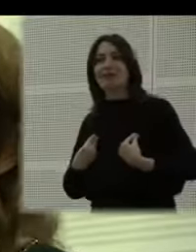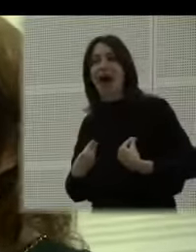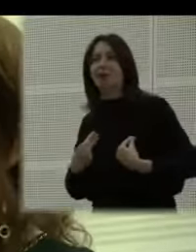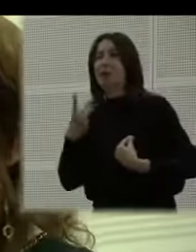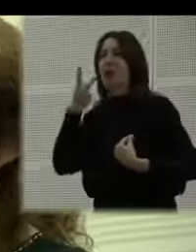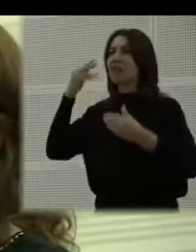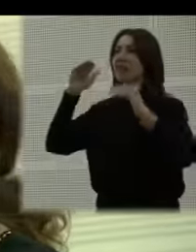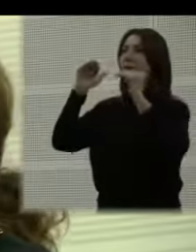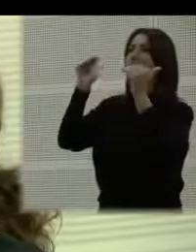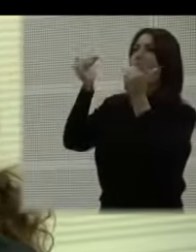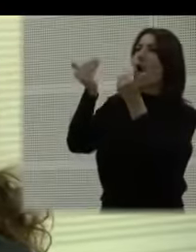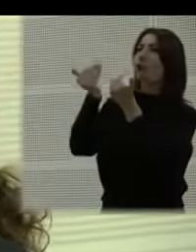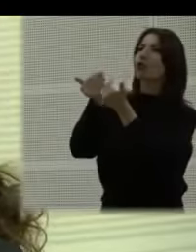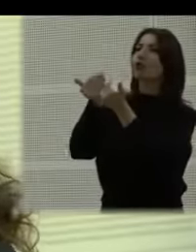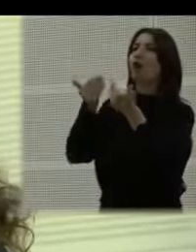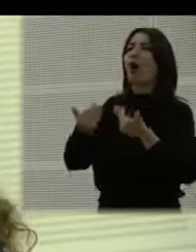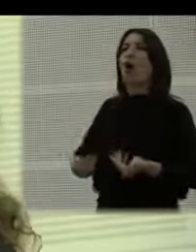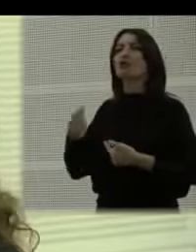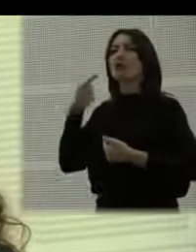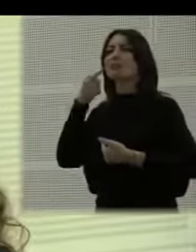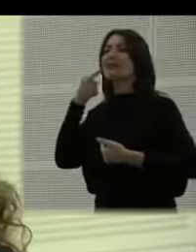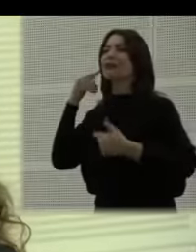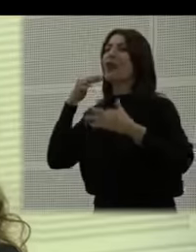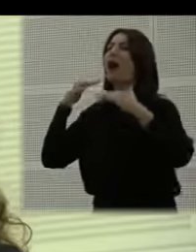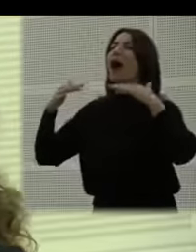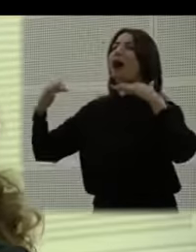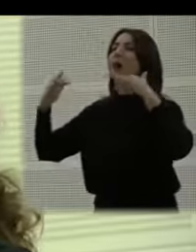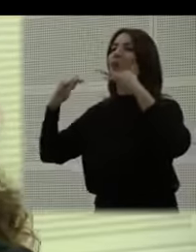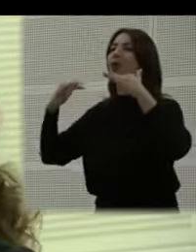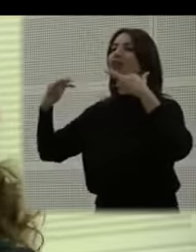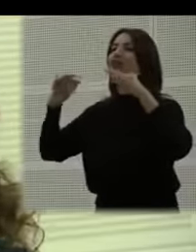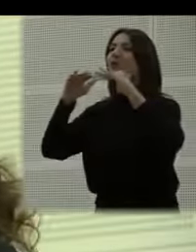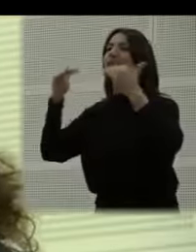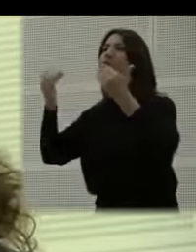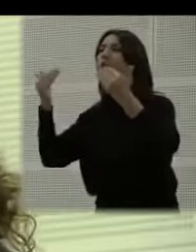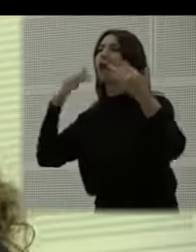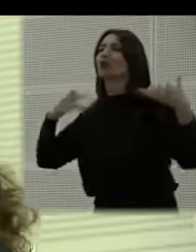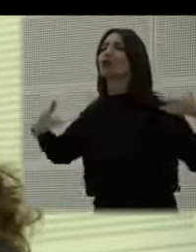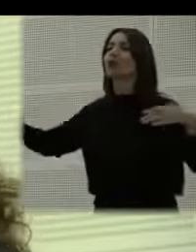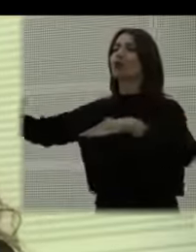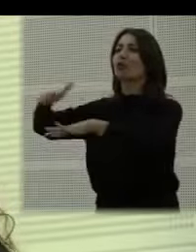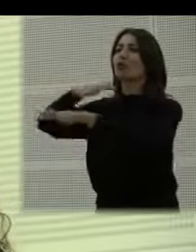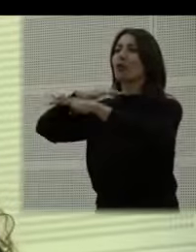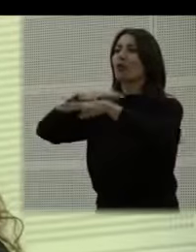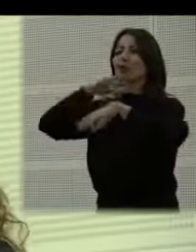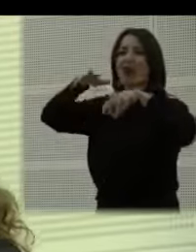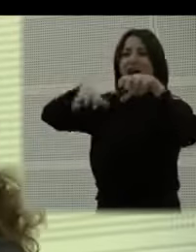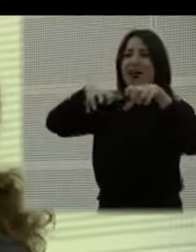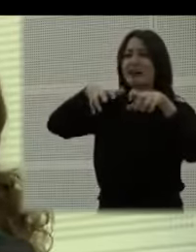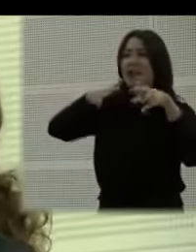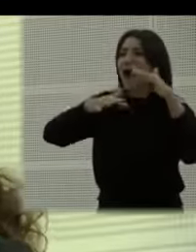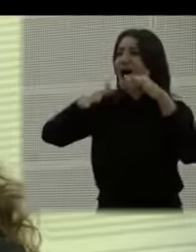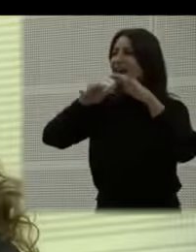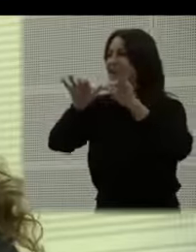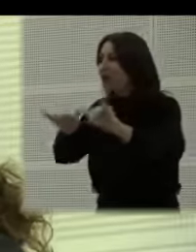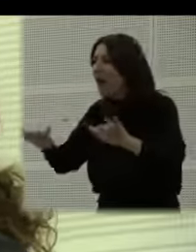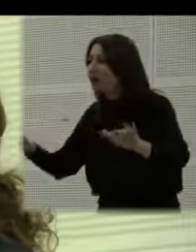mondo. Oggi mi sento più in armonia con il mondo che mi circonda, con gli animali, con i